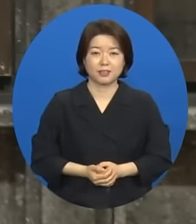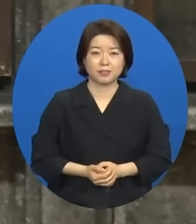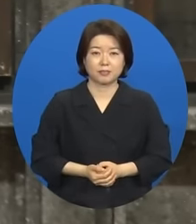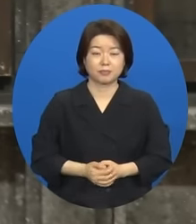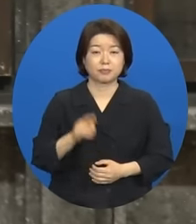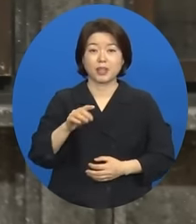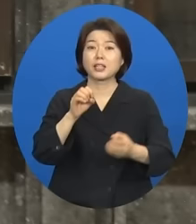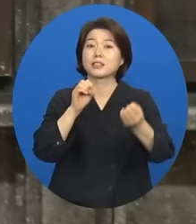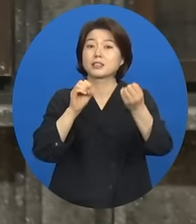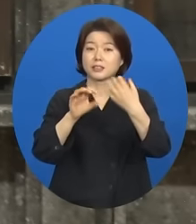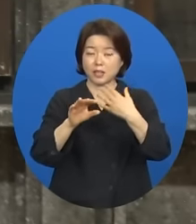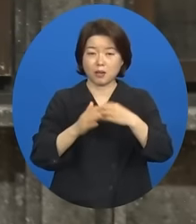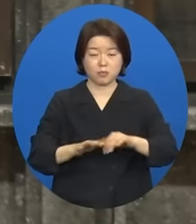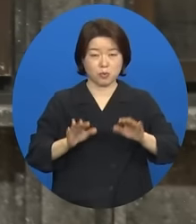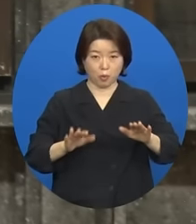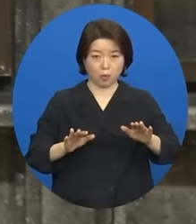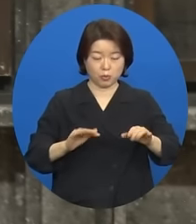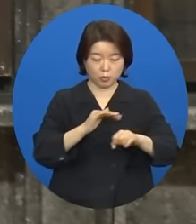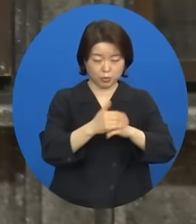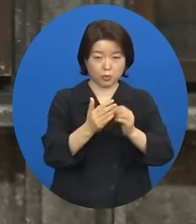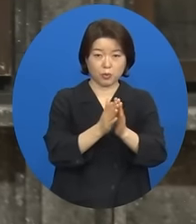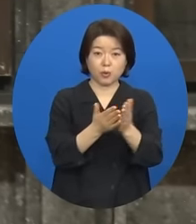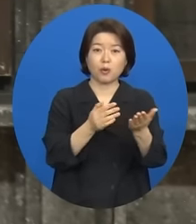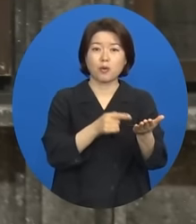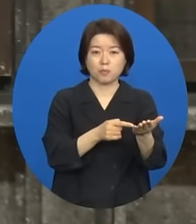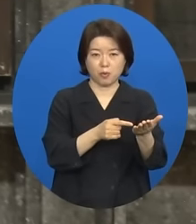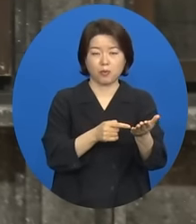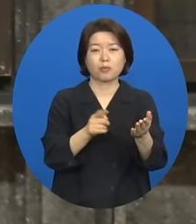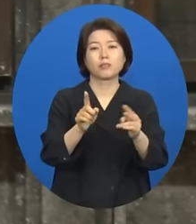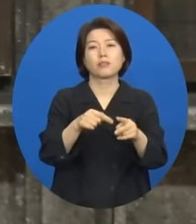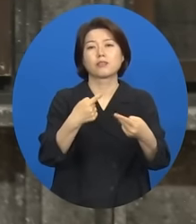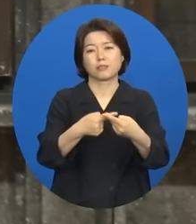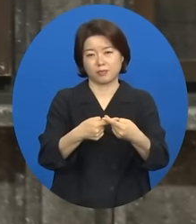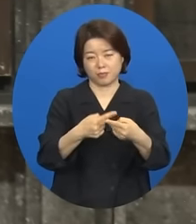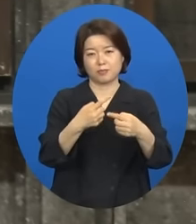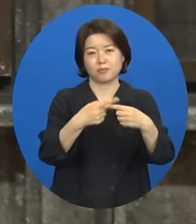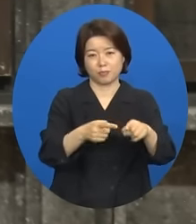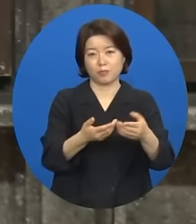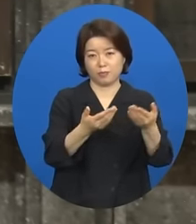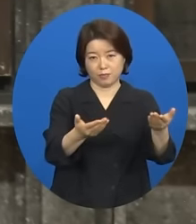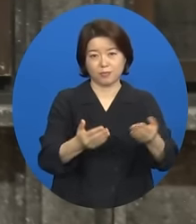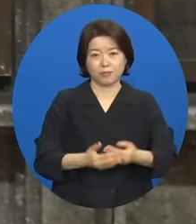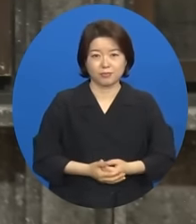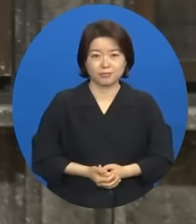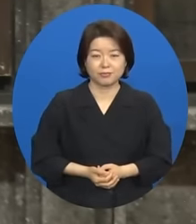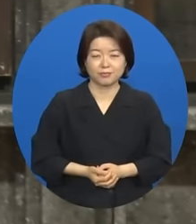그 답변이 오늘 본문의 해석입니다.